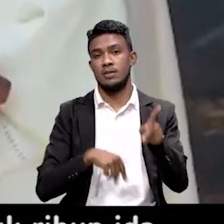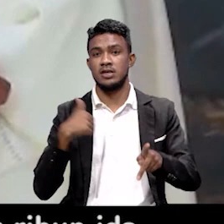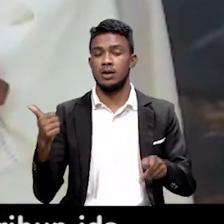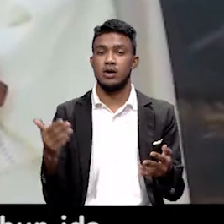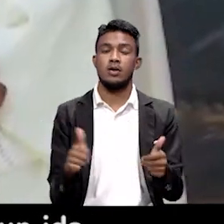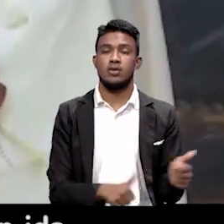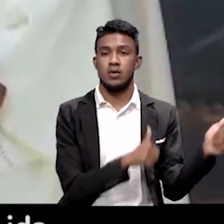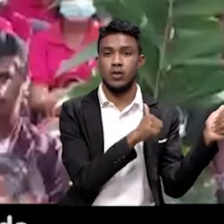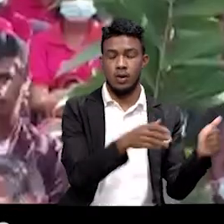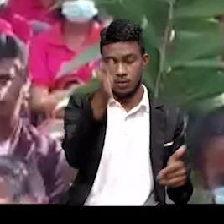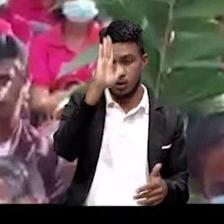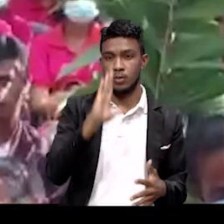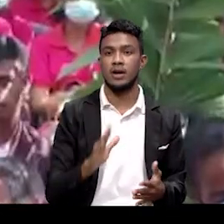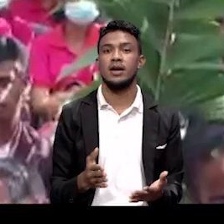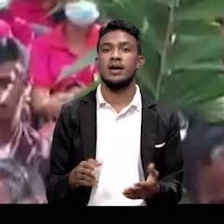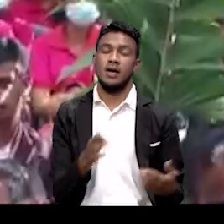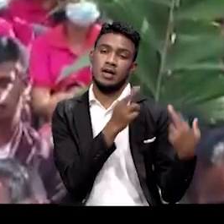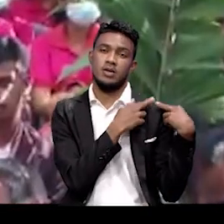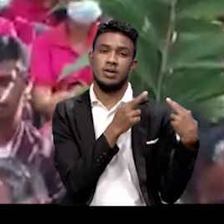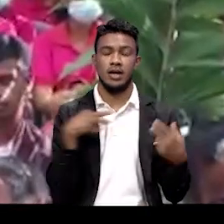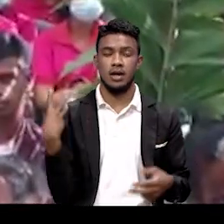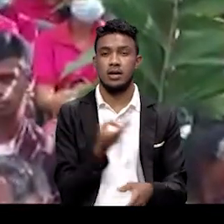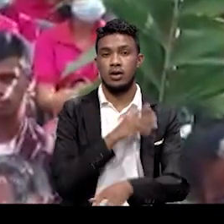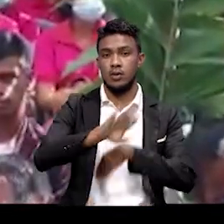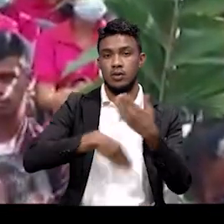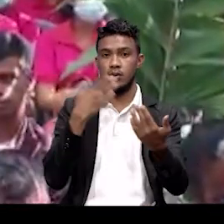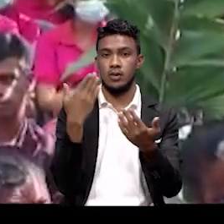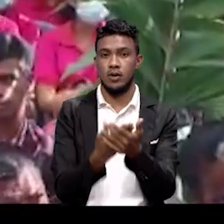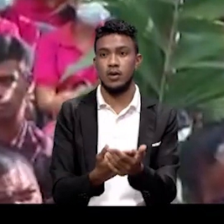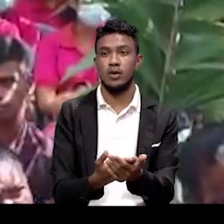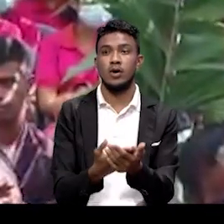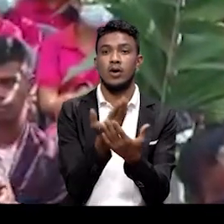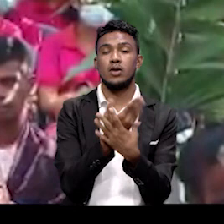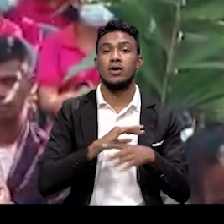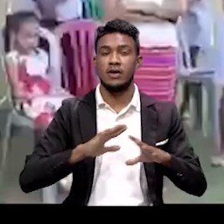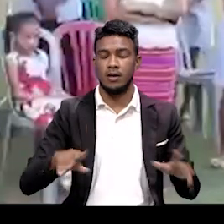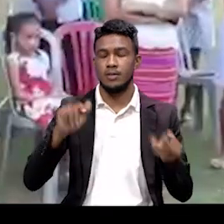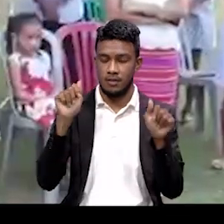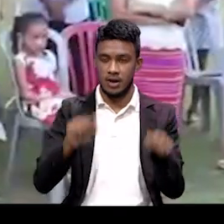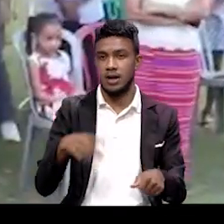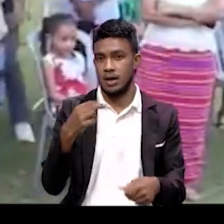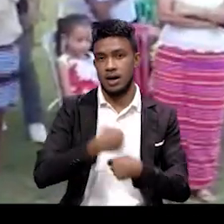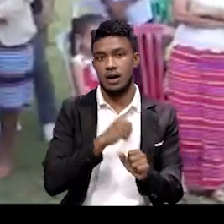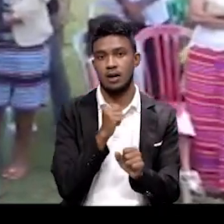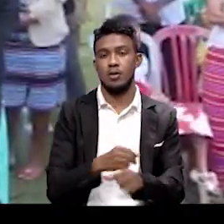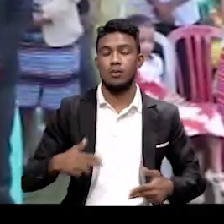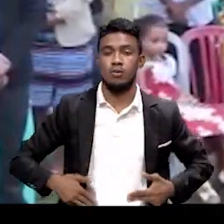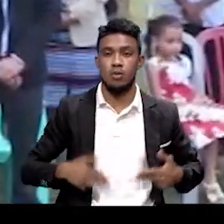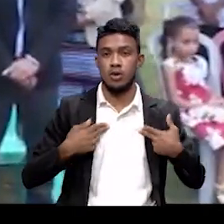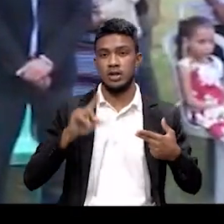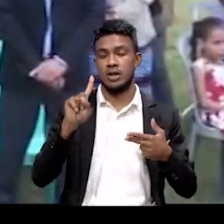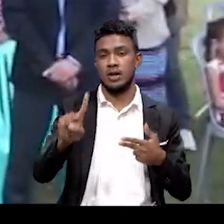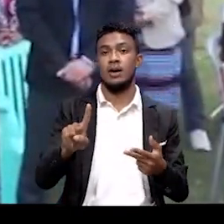nya harukan. Tamane mak itu hotu libre atu halau moris itu ne. Mas dalam